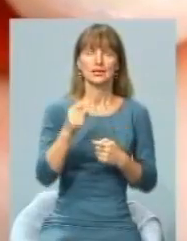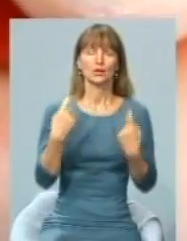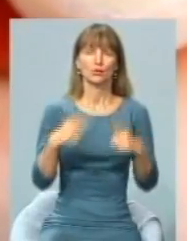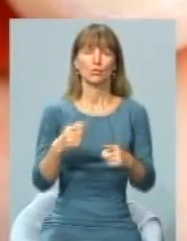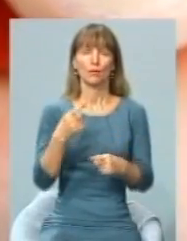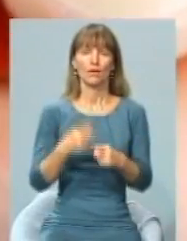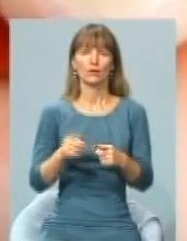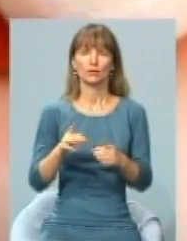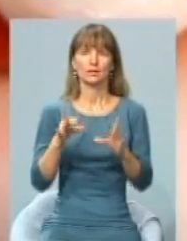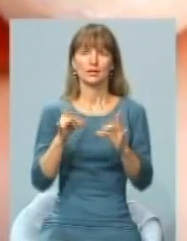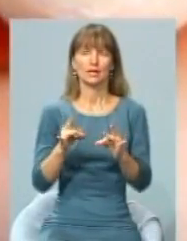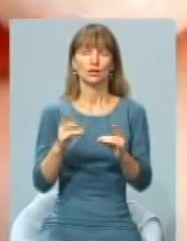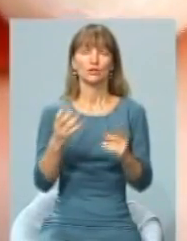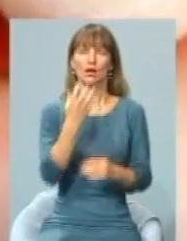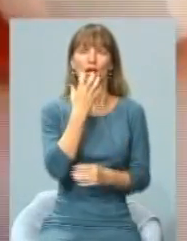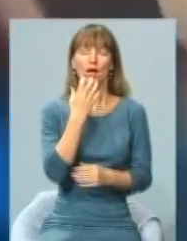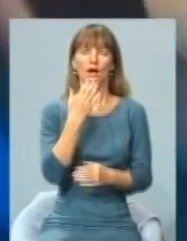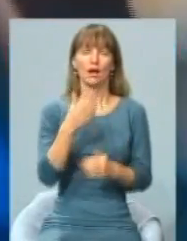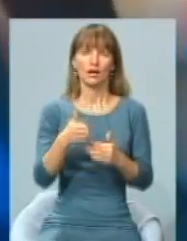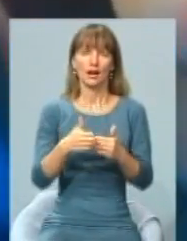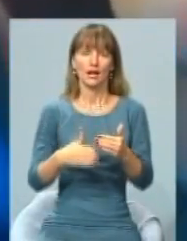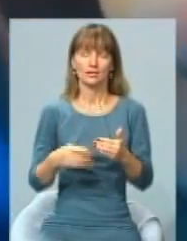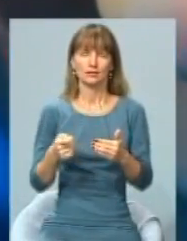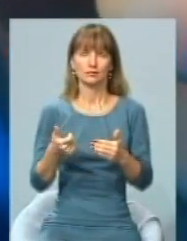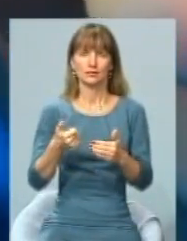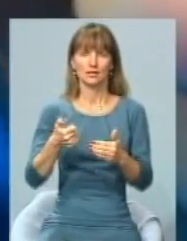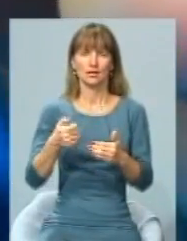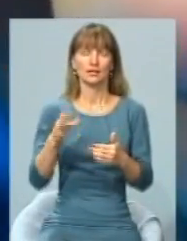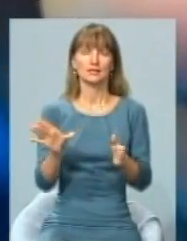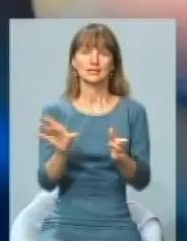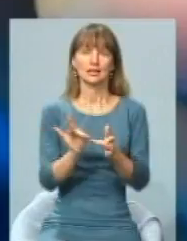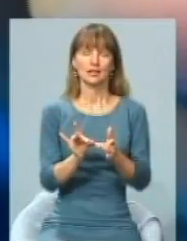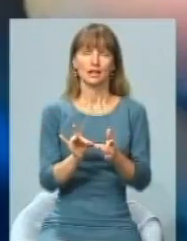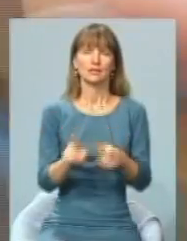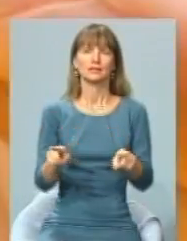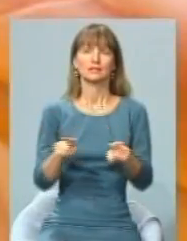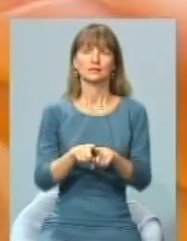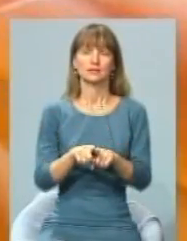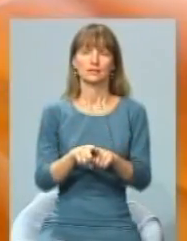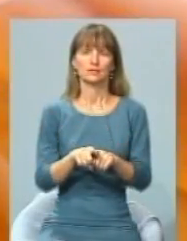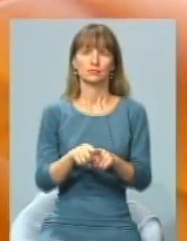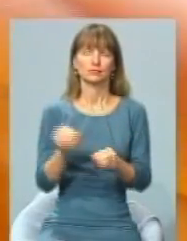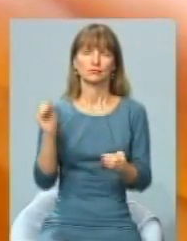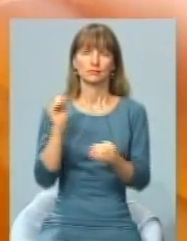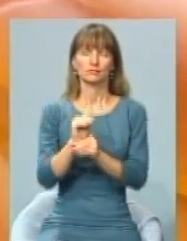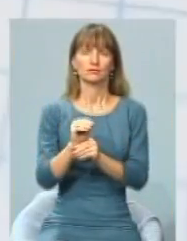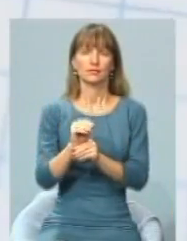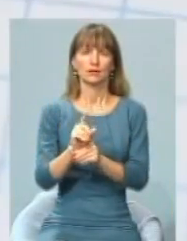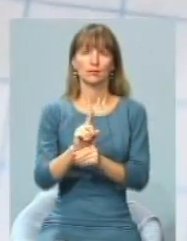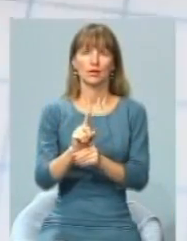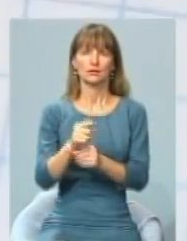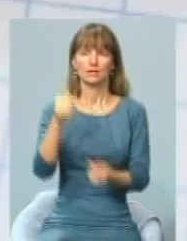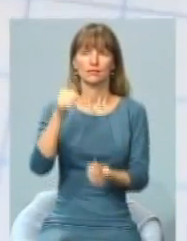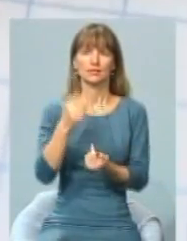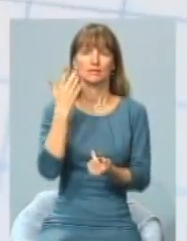Щоб склеїти докупи частини, прогрійте краї запальничкою та з'єднайте їх. Вставте пасти відповідних кольорів і готово.